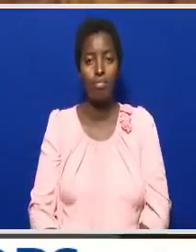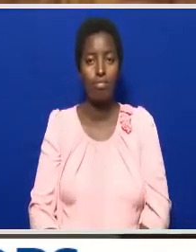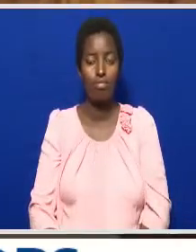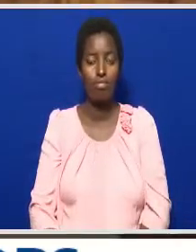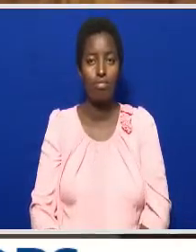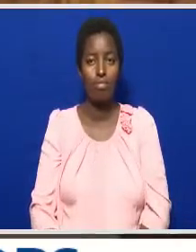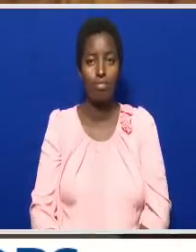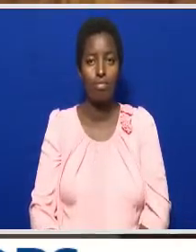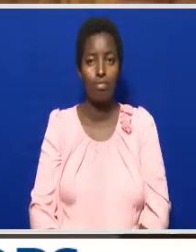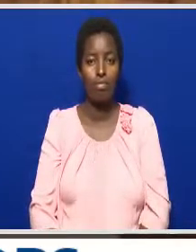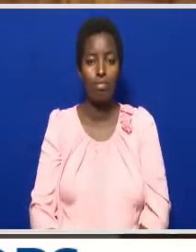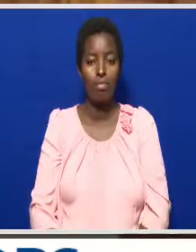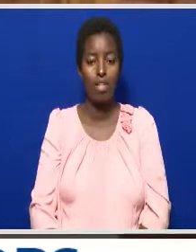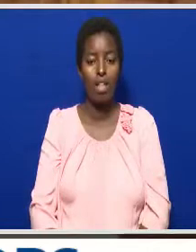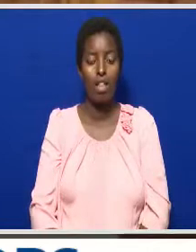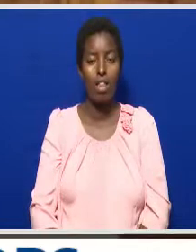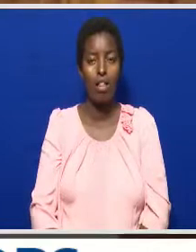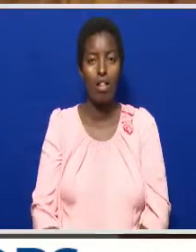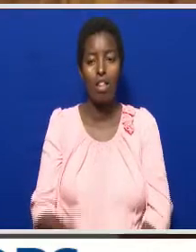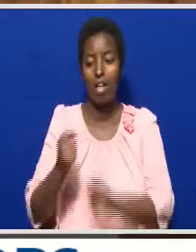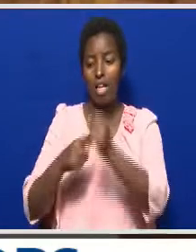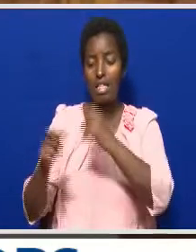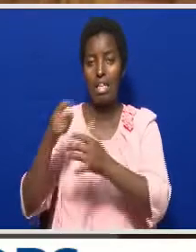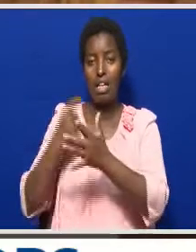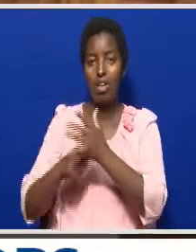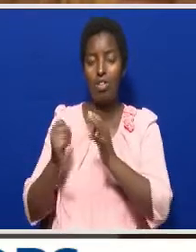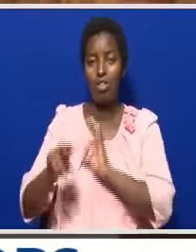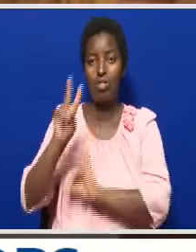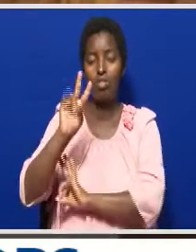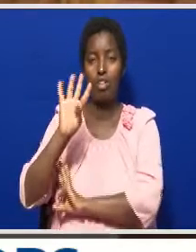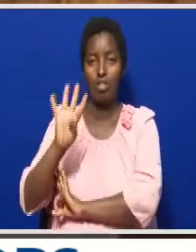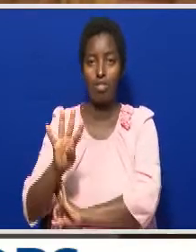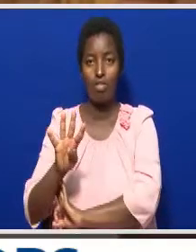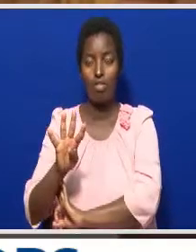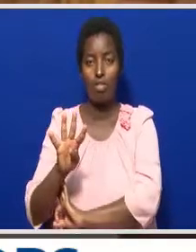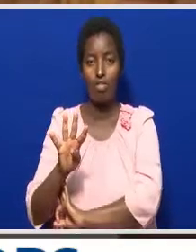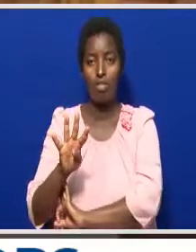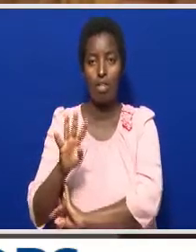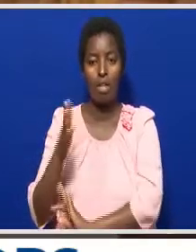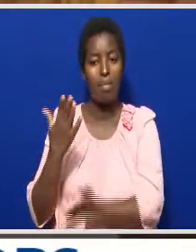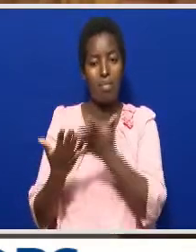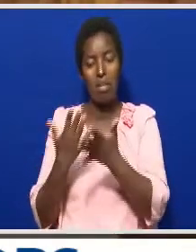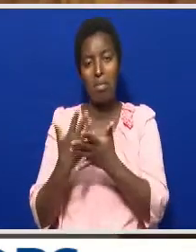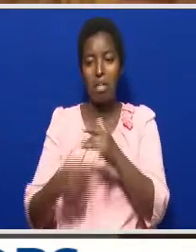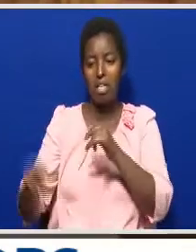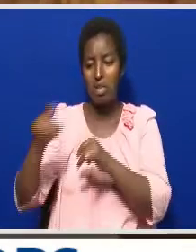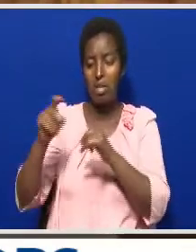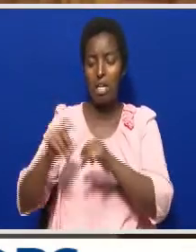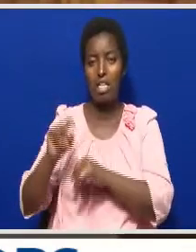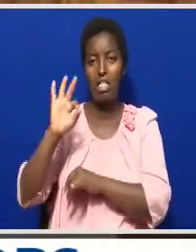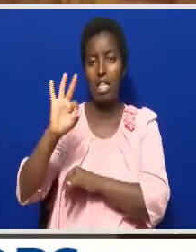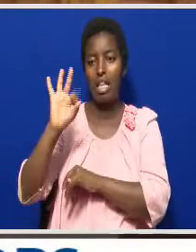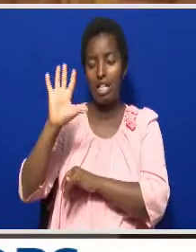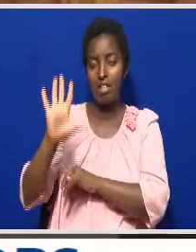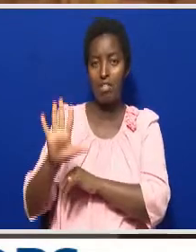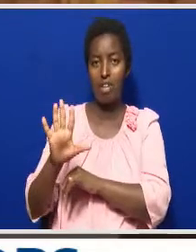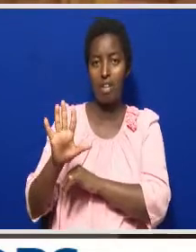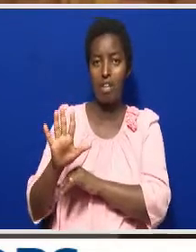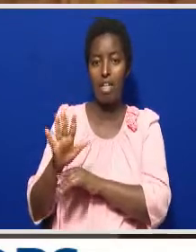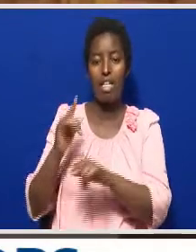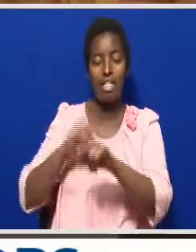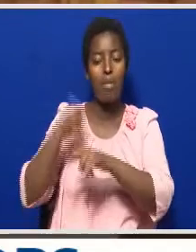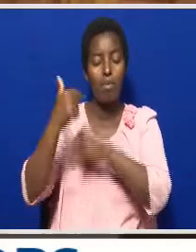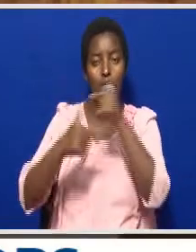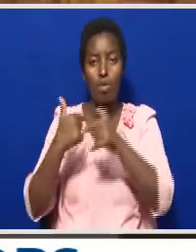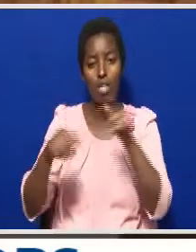24. Sasa ikawa imeanza kupanda. Naona pengine itakuwa 35. Manake tuliambiwa tukiendelea